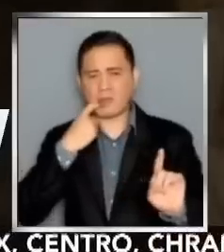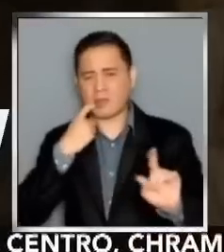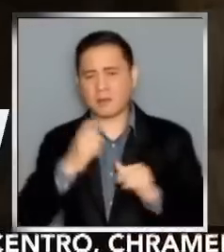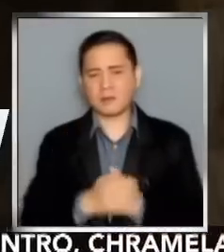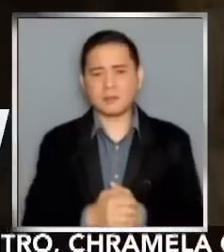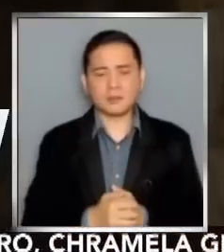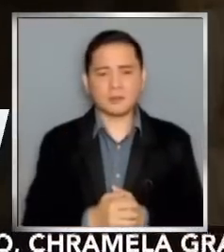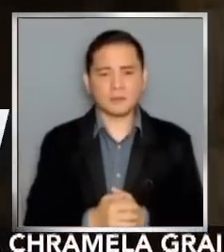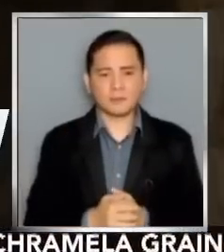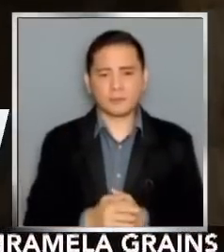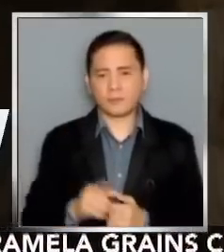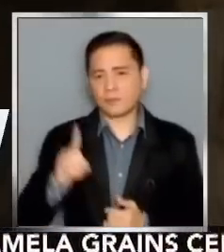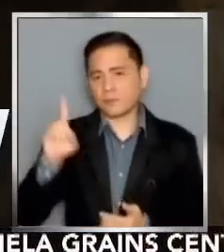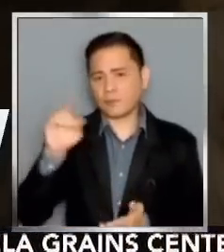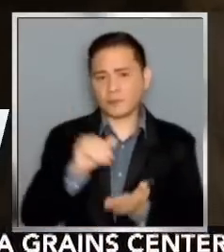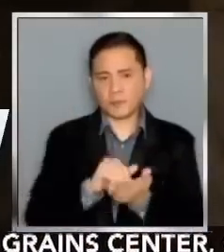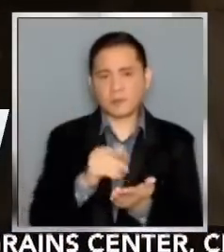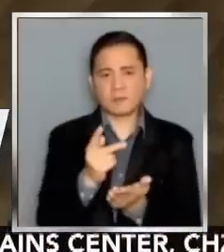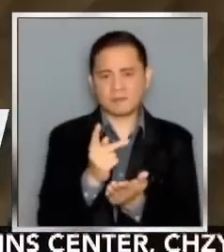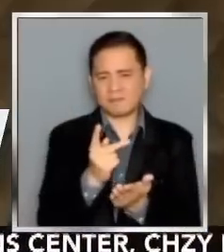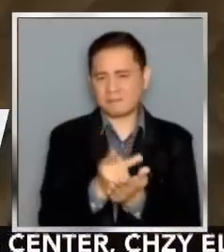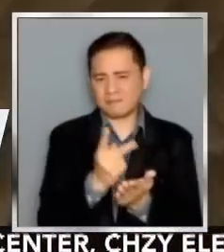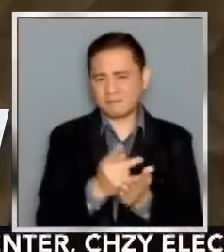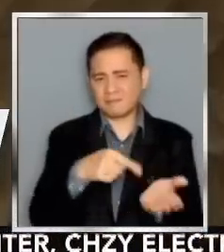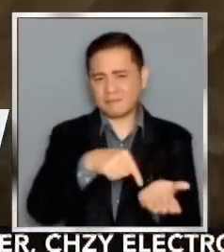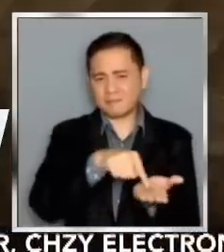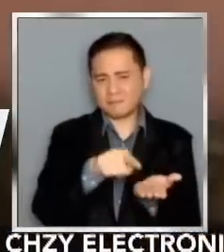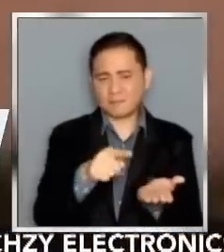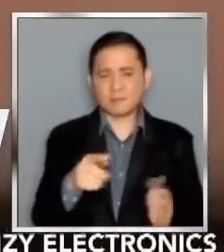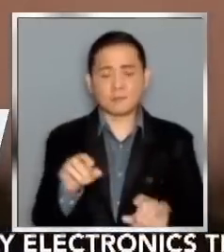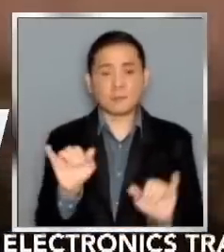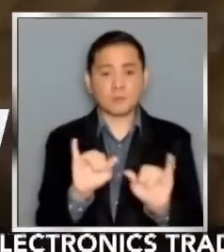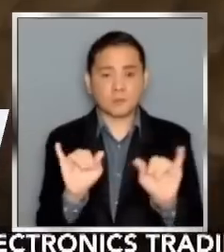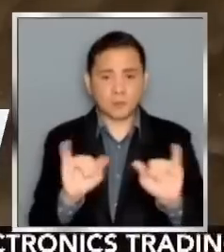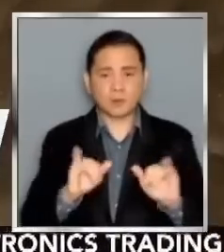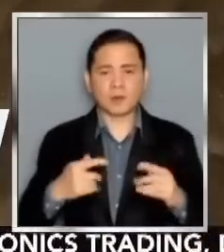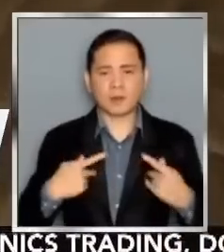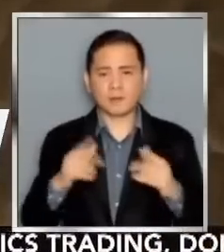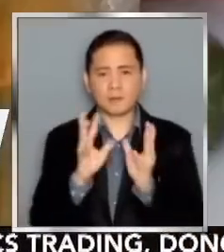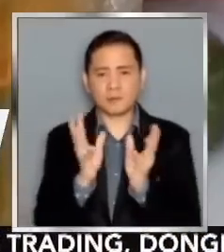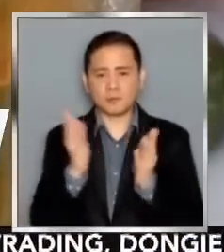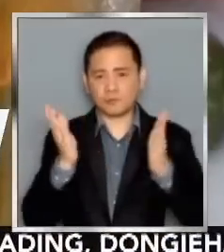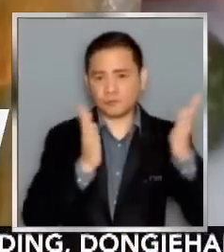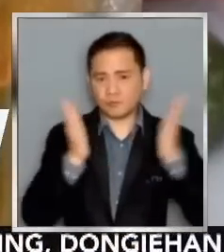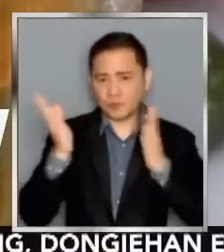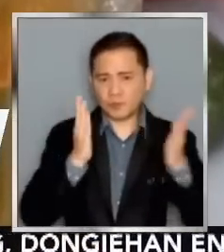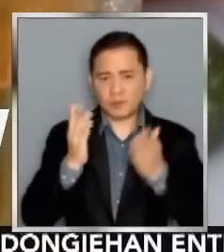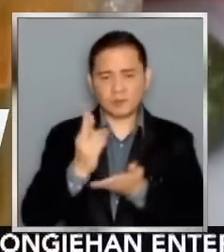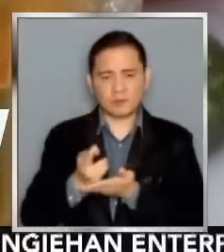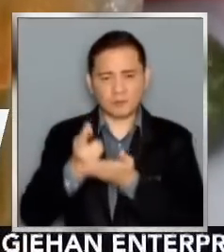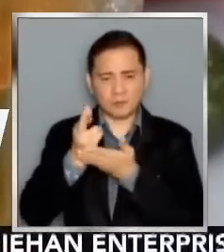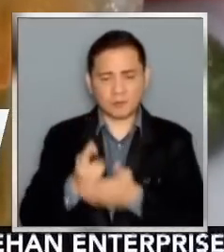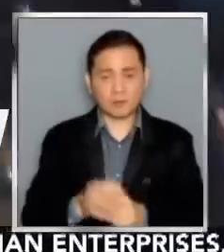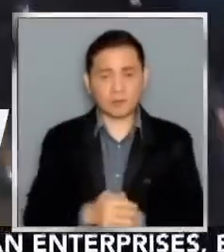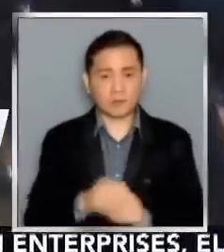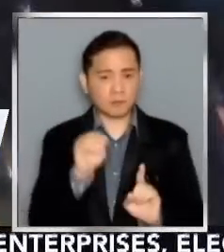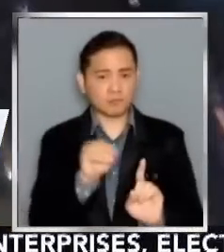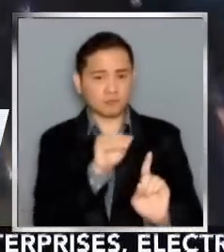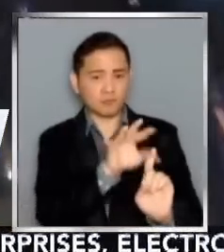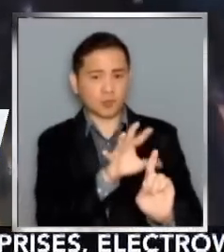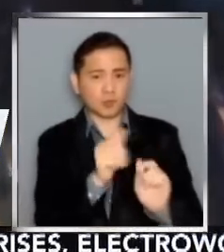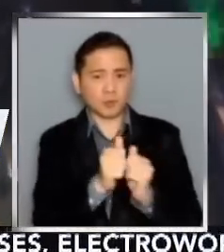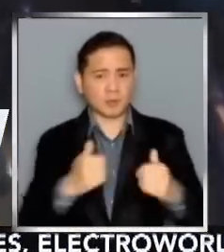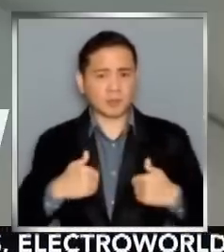service o rehabilitative counseling ang lalabag. Dagdag ni Arrogancia, ang exposure aniya ng mga kabataan sa alcohol ay